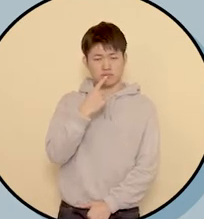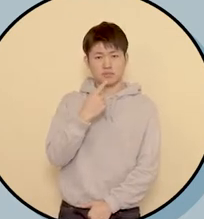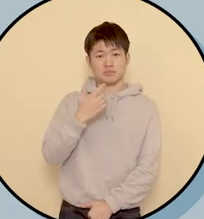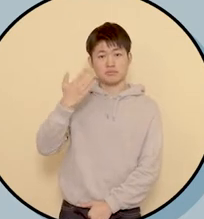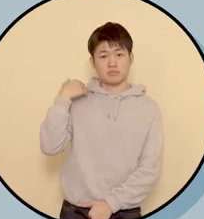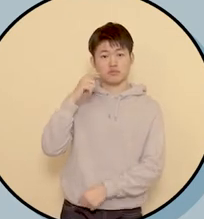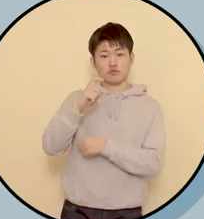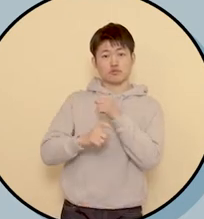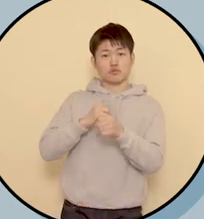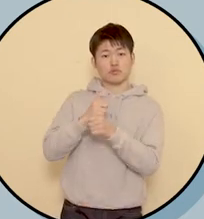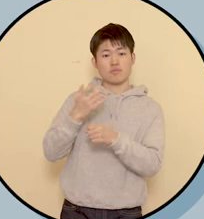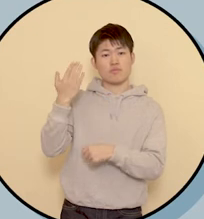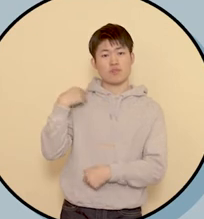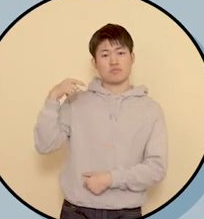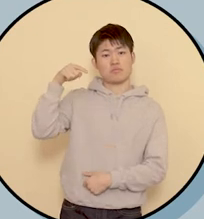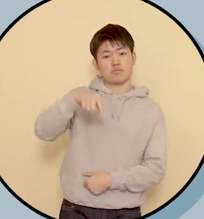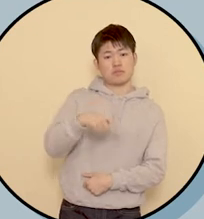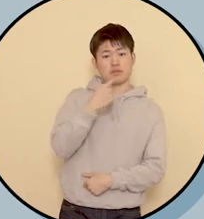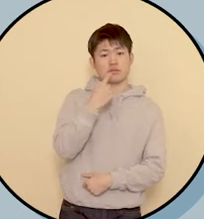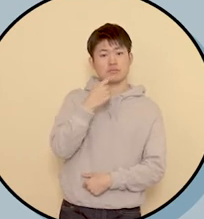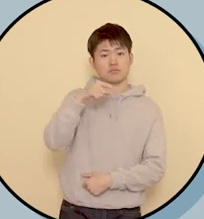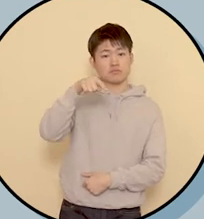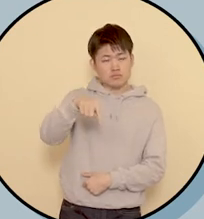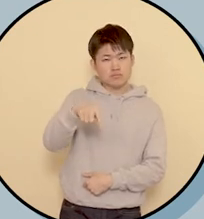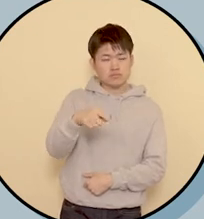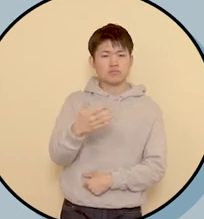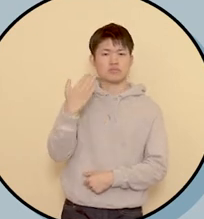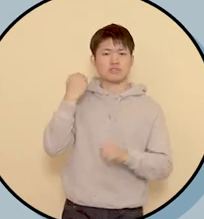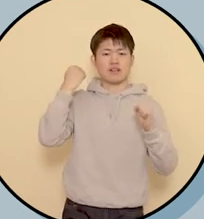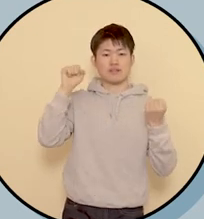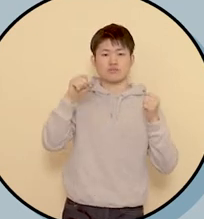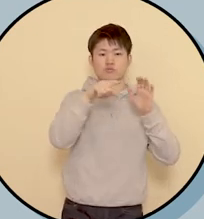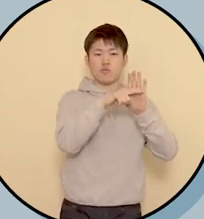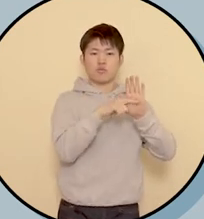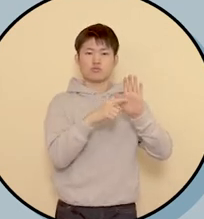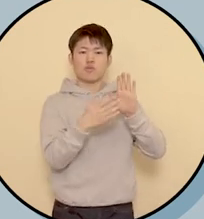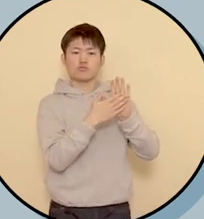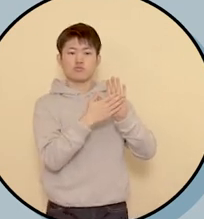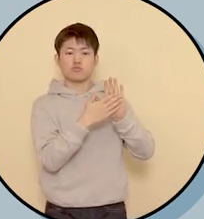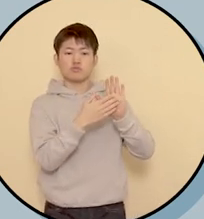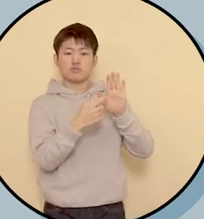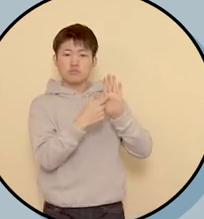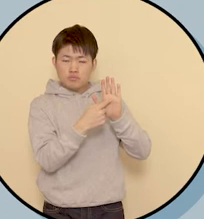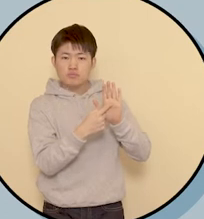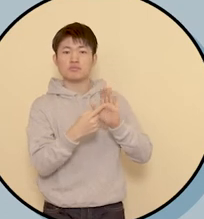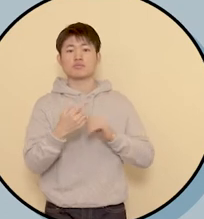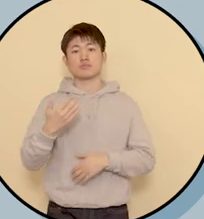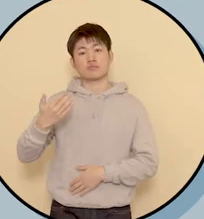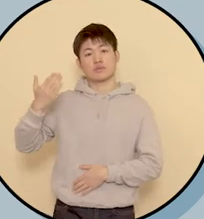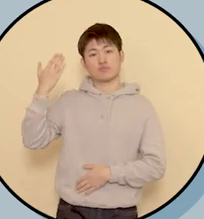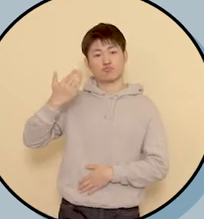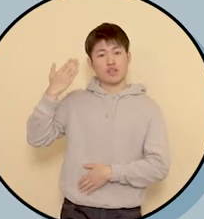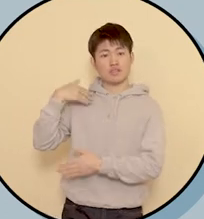ですか？ そもそも僕が来た当初10年前なんですけれども、もうすでに演劇のプログラムはあって、で、その